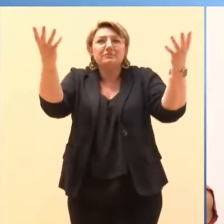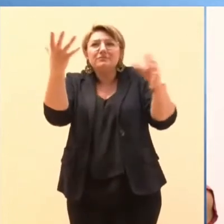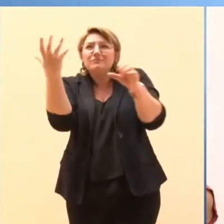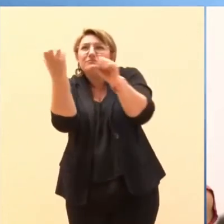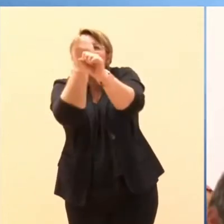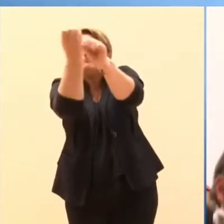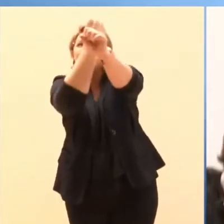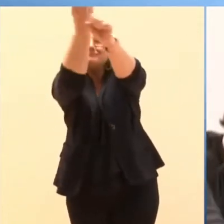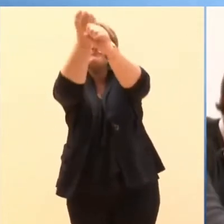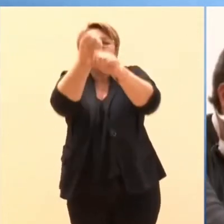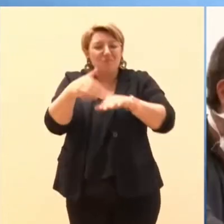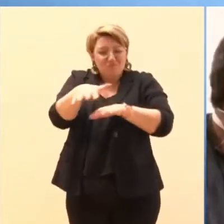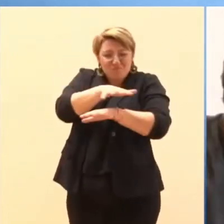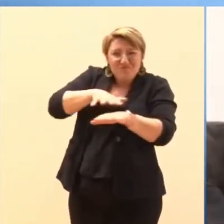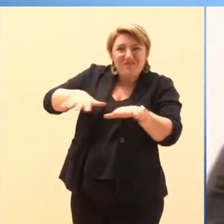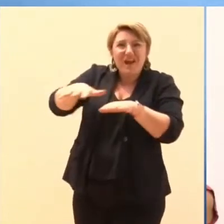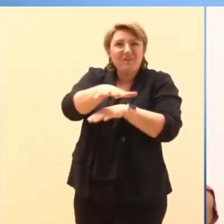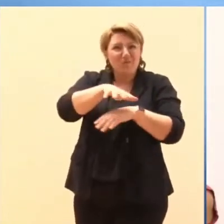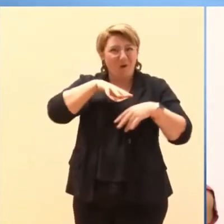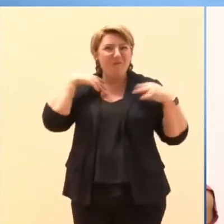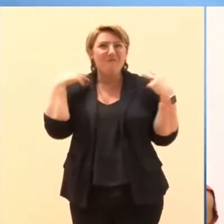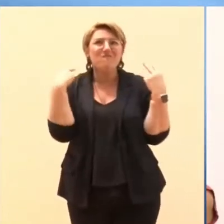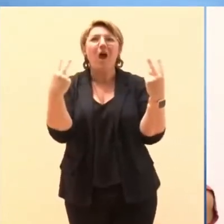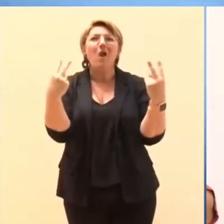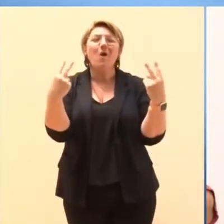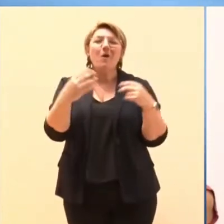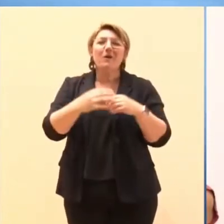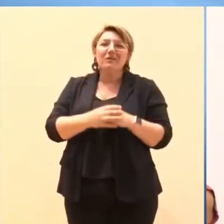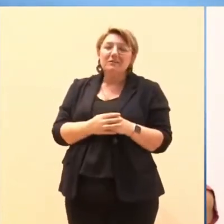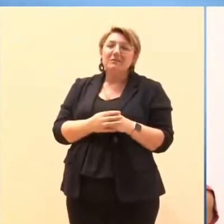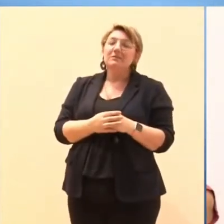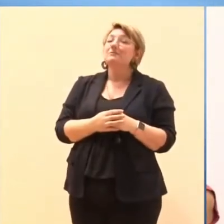que notre territoire mérite. C'est en tout cas dans cet